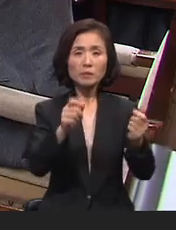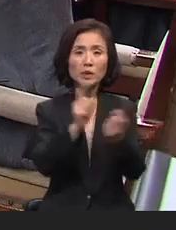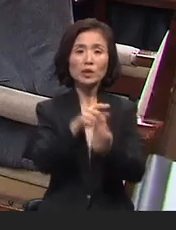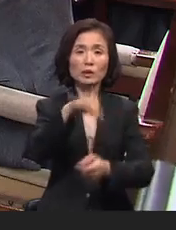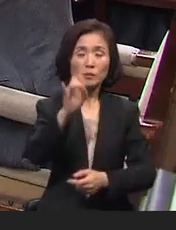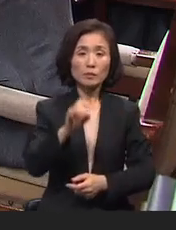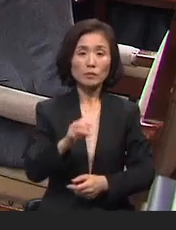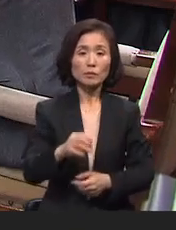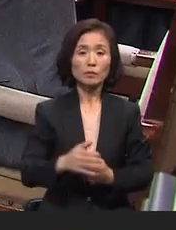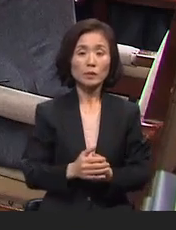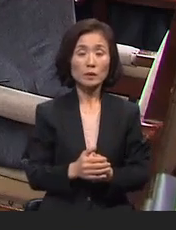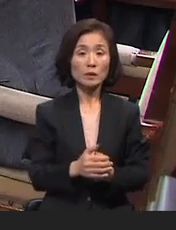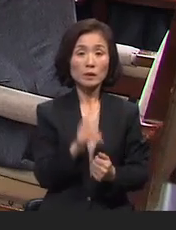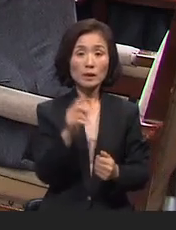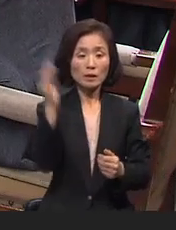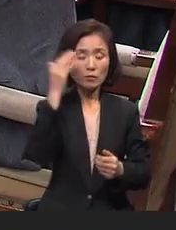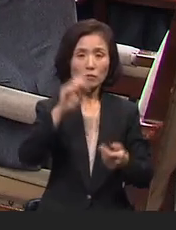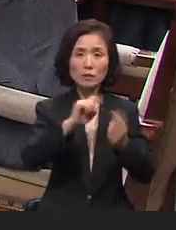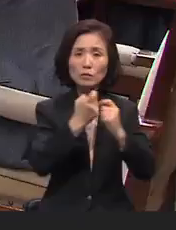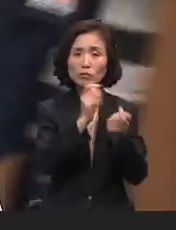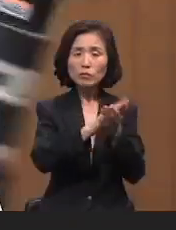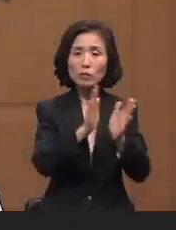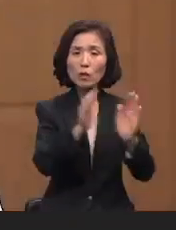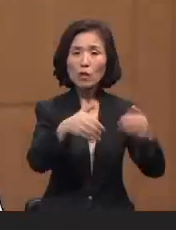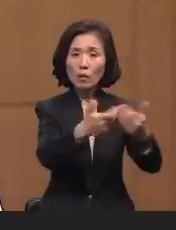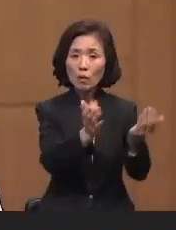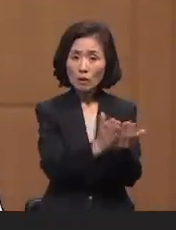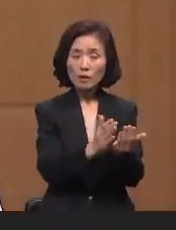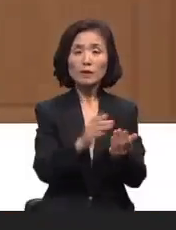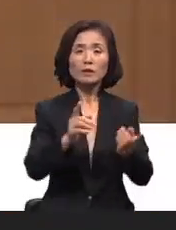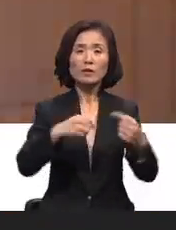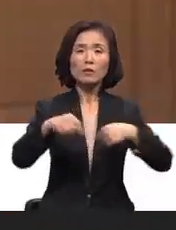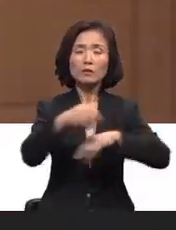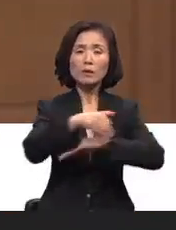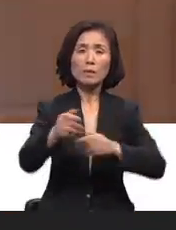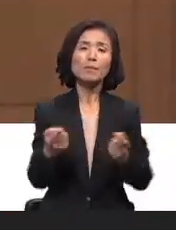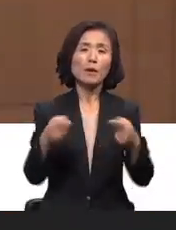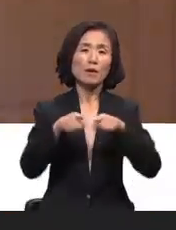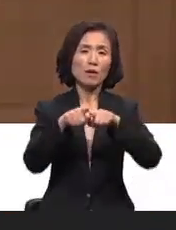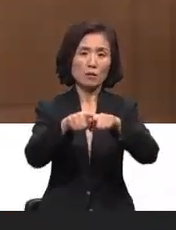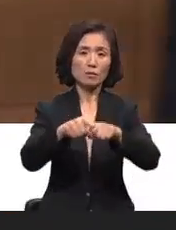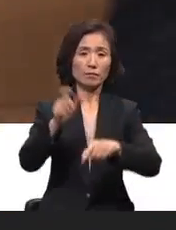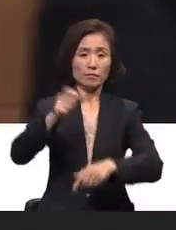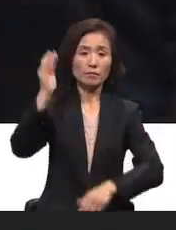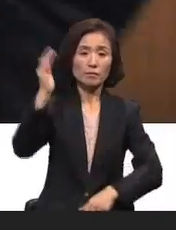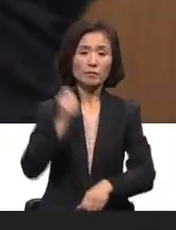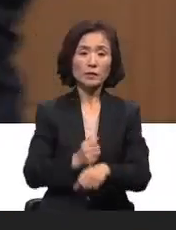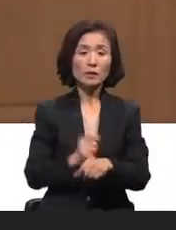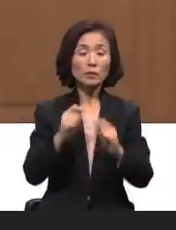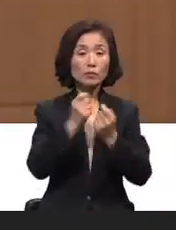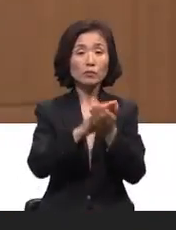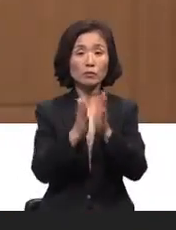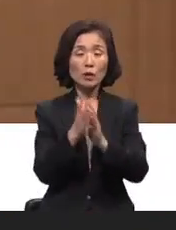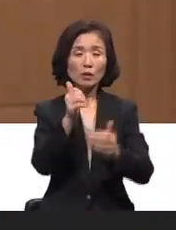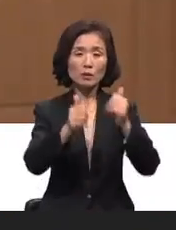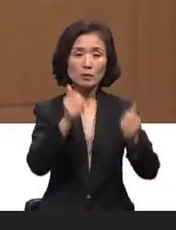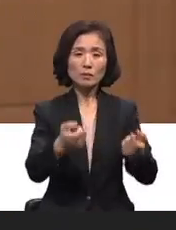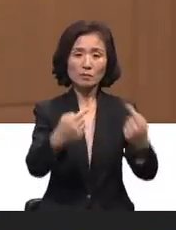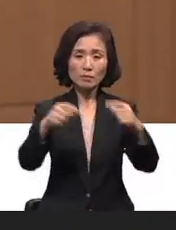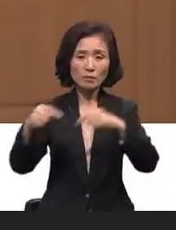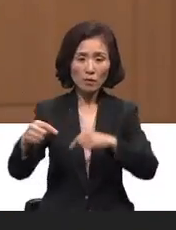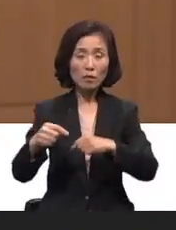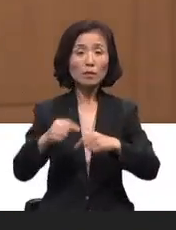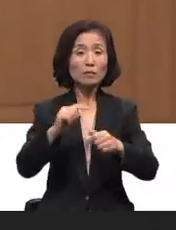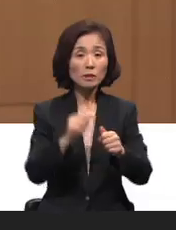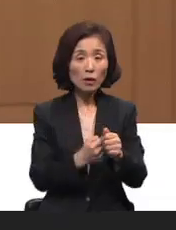한사협이 정책 파트너임을 강조했습니다. 사립유치원 원장님들의 작은 참여로 조금씩 조금씩